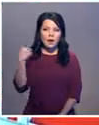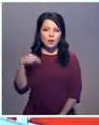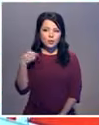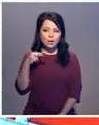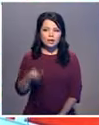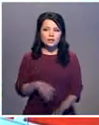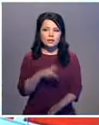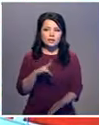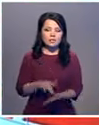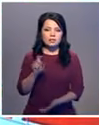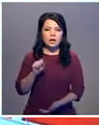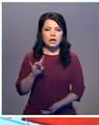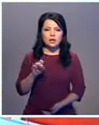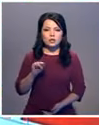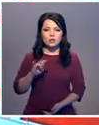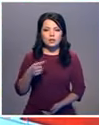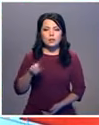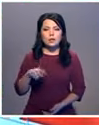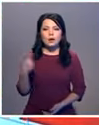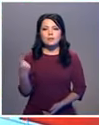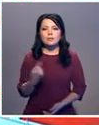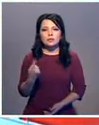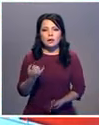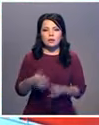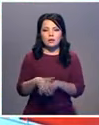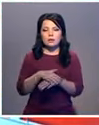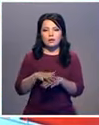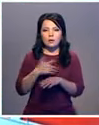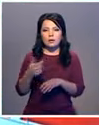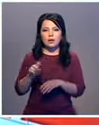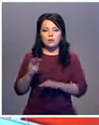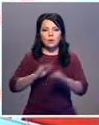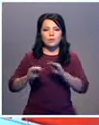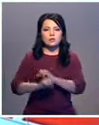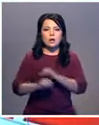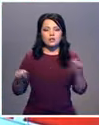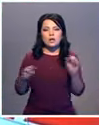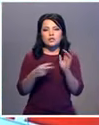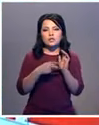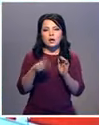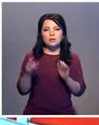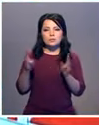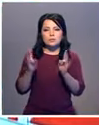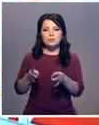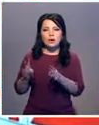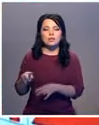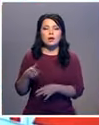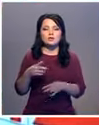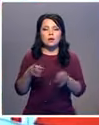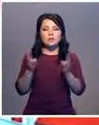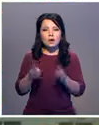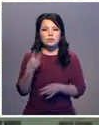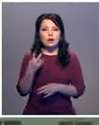Ақтөбе қаласының іргесіндегі Заречный бір елді мекеніндегі үйлердің бірінде газ қондырғысы жарылып, 7 адам жарақат алды. Зардап шеккендердің екеуі бала.